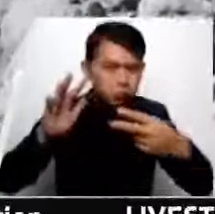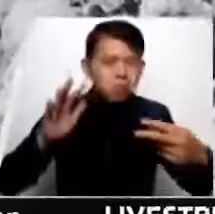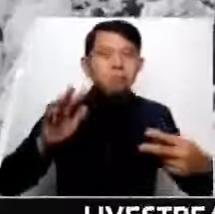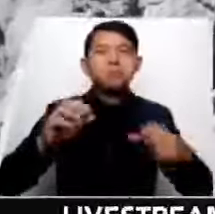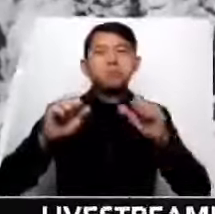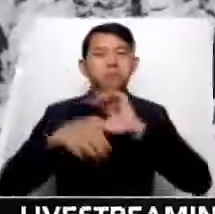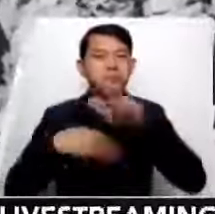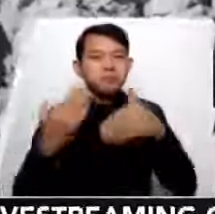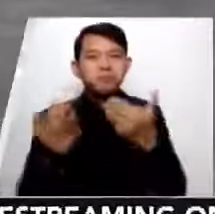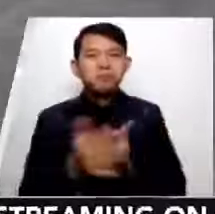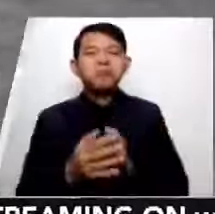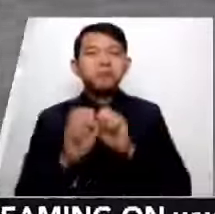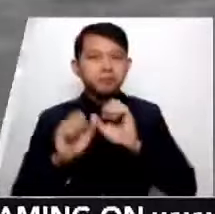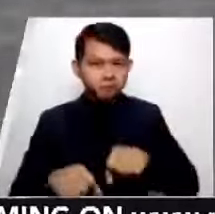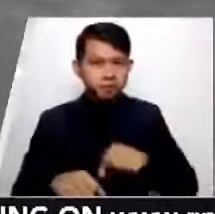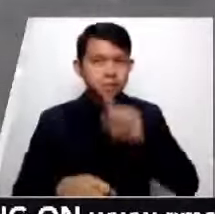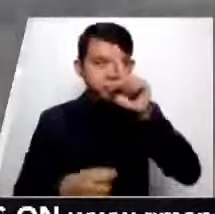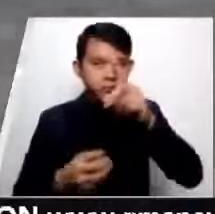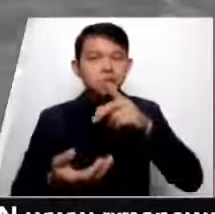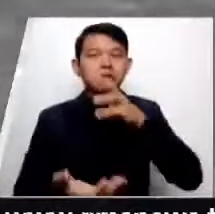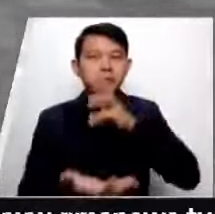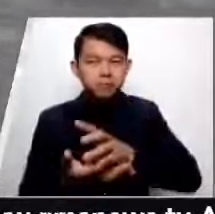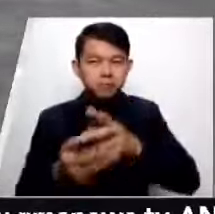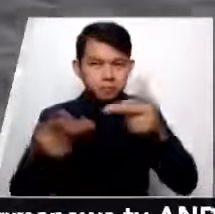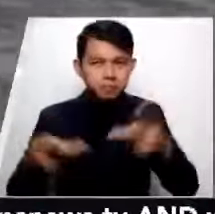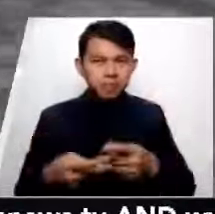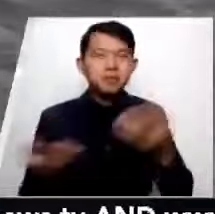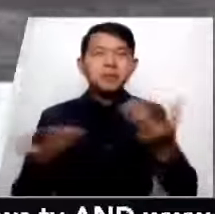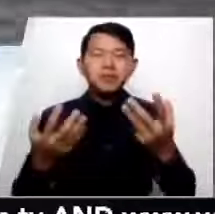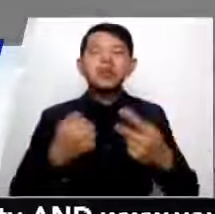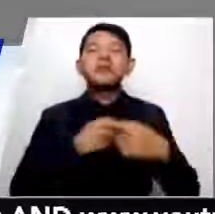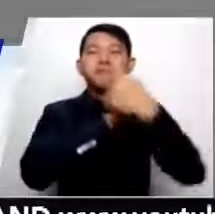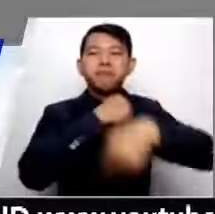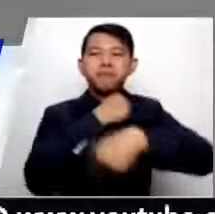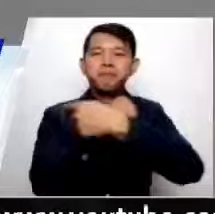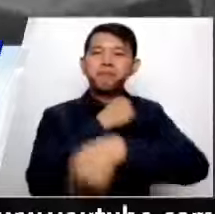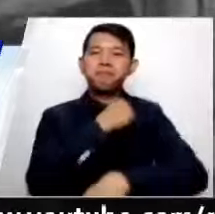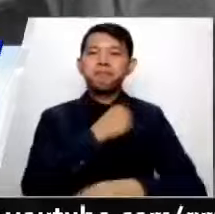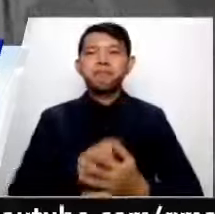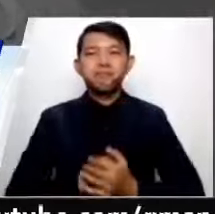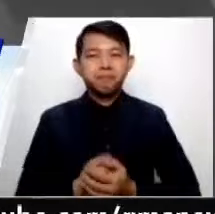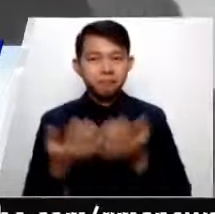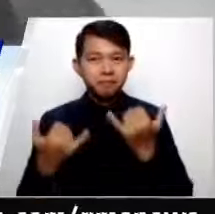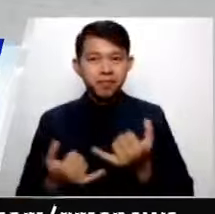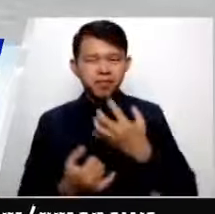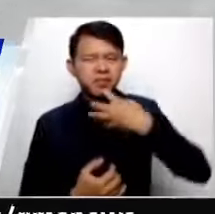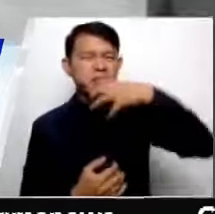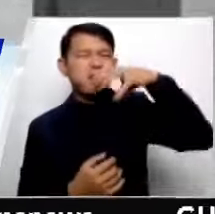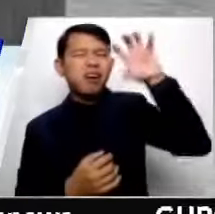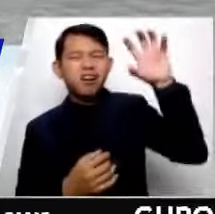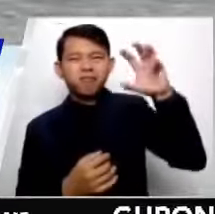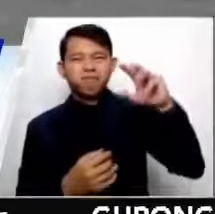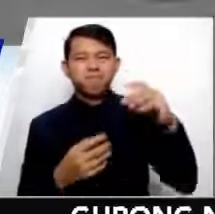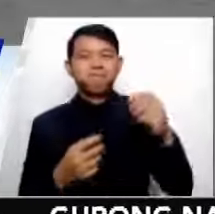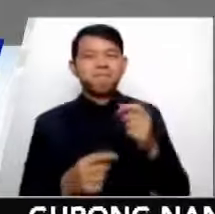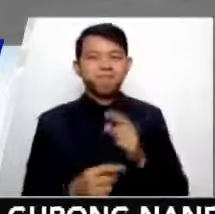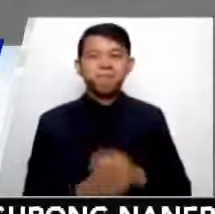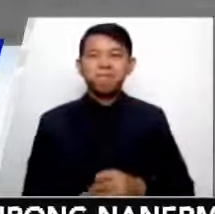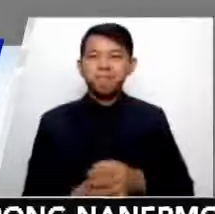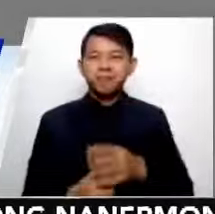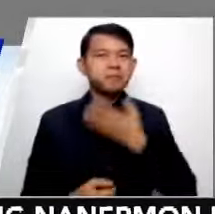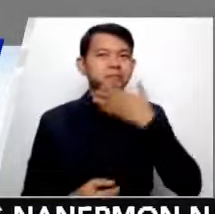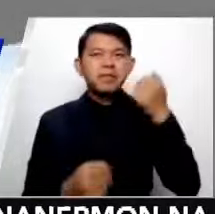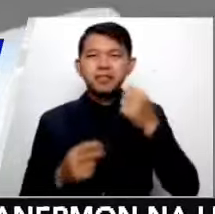lang, Kabangan, Zambales. Kaya ngayong umiinit na ang panahon, tiyak na masusulit ang bakasyon ng